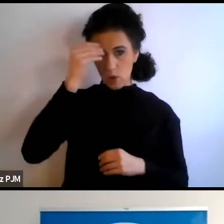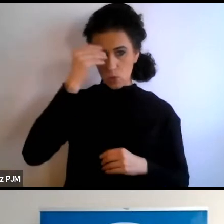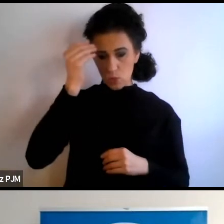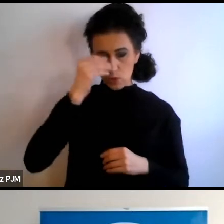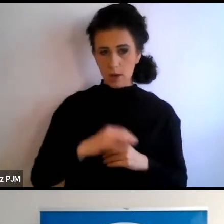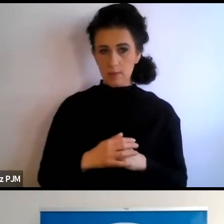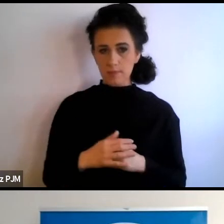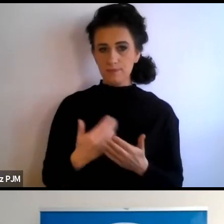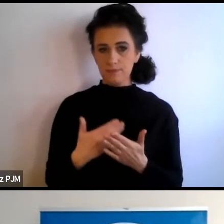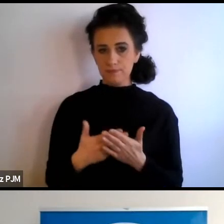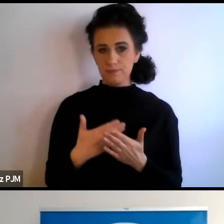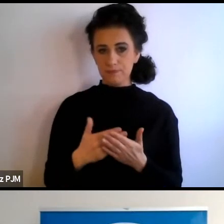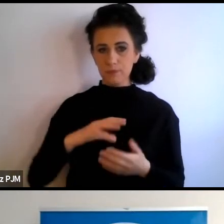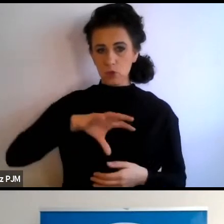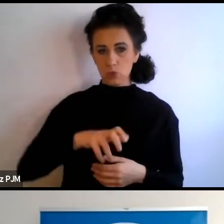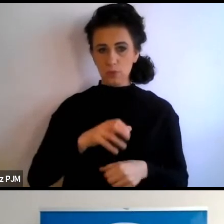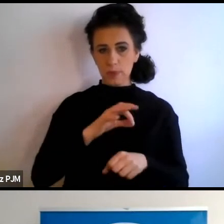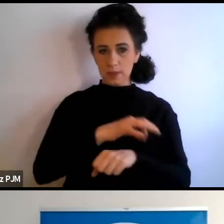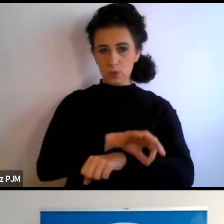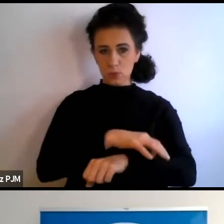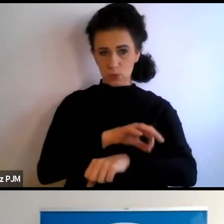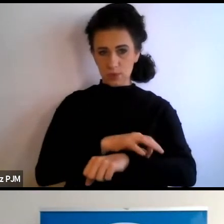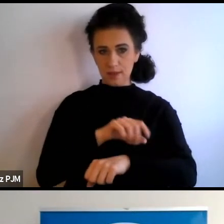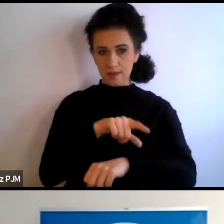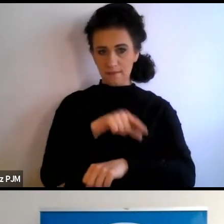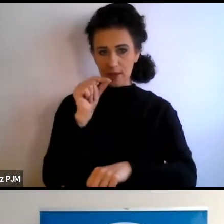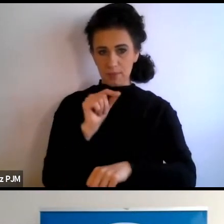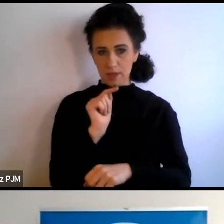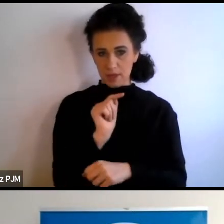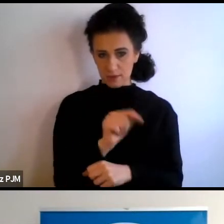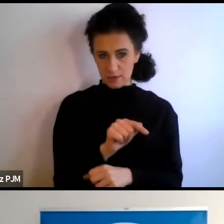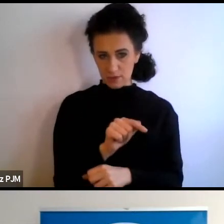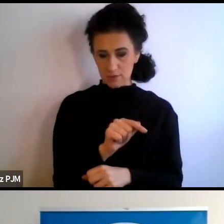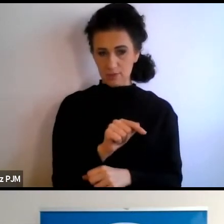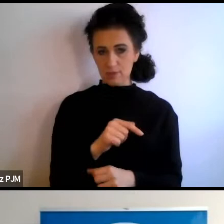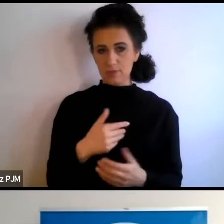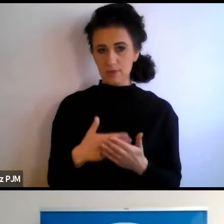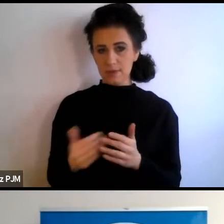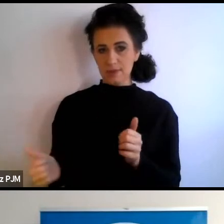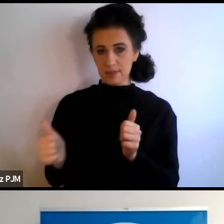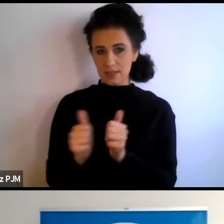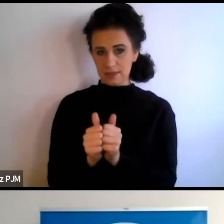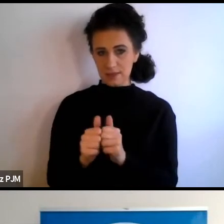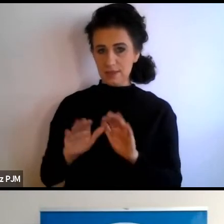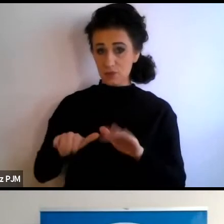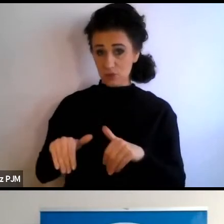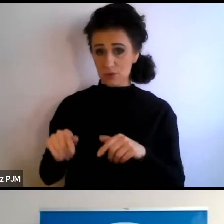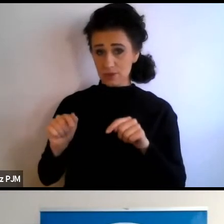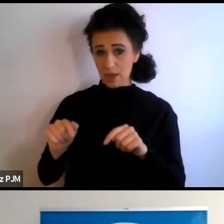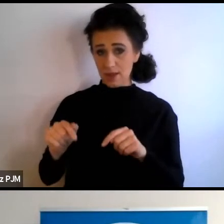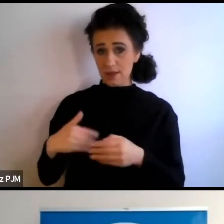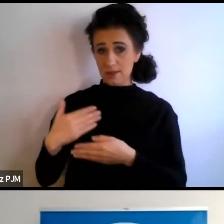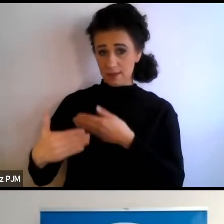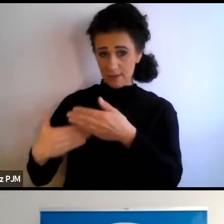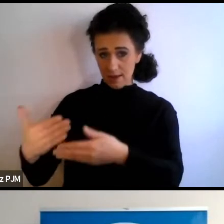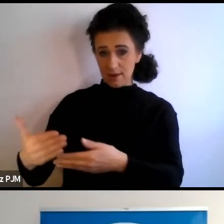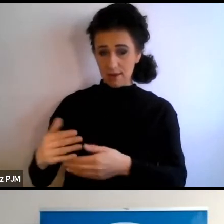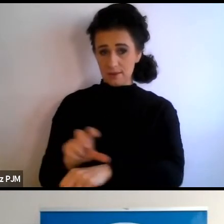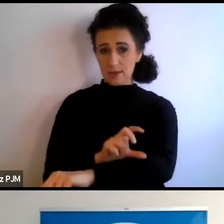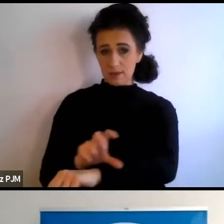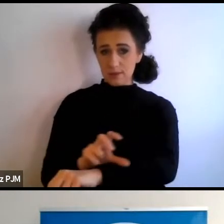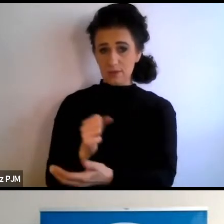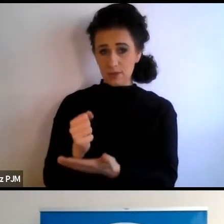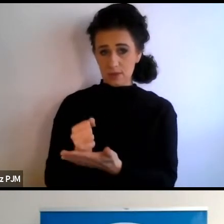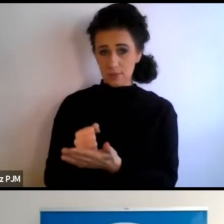spośród grupy studentów i w sumie to jest tak, że technicznie